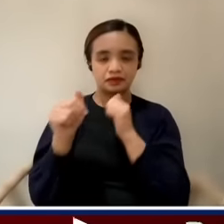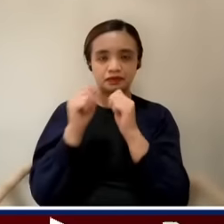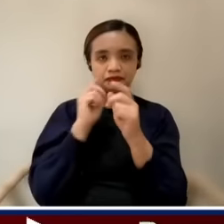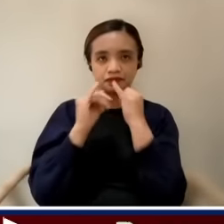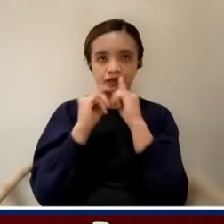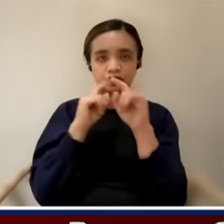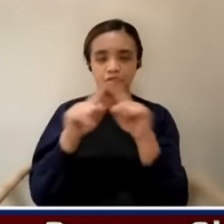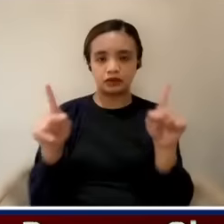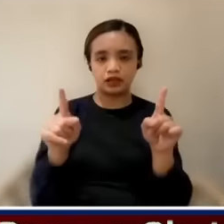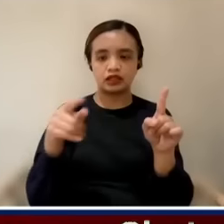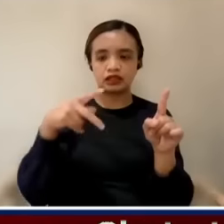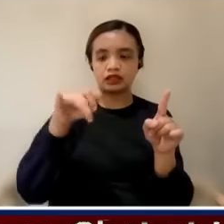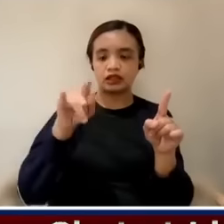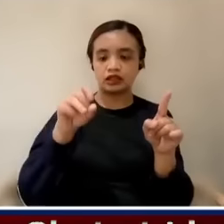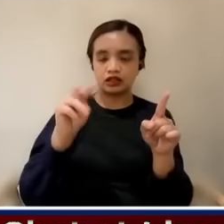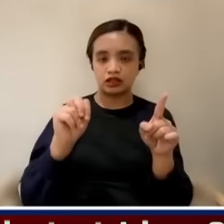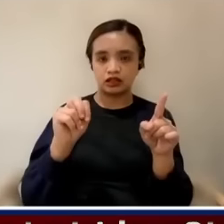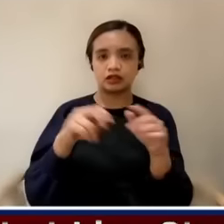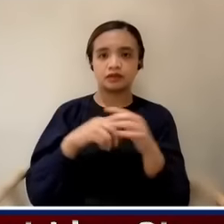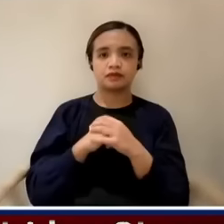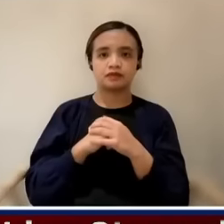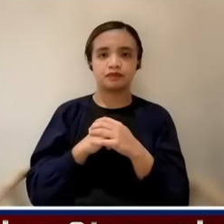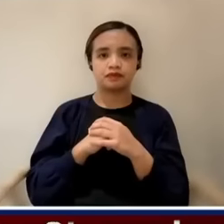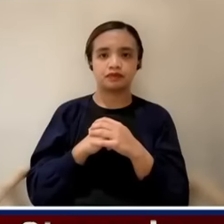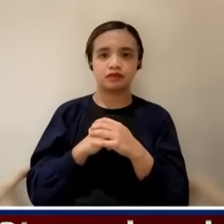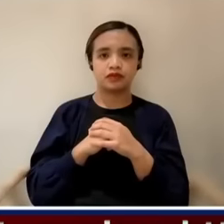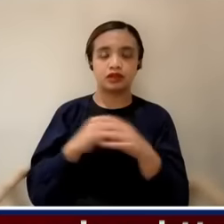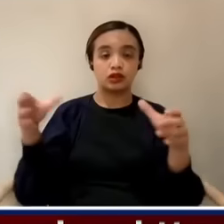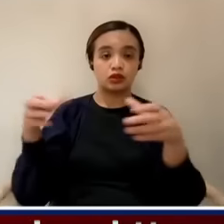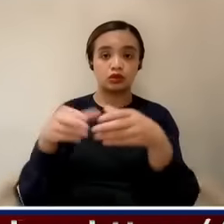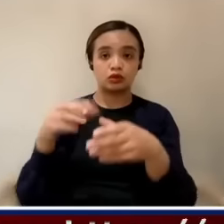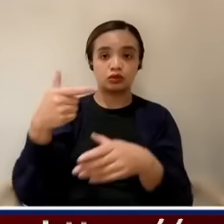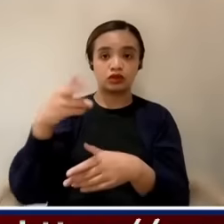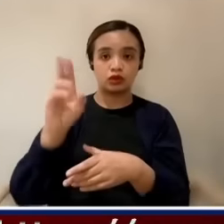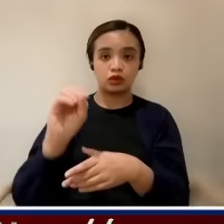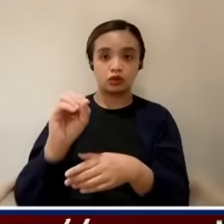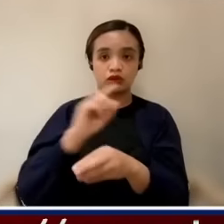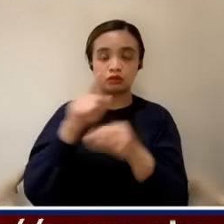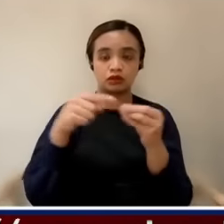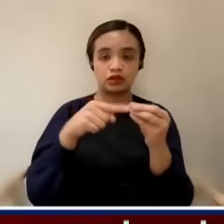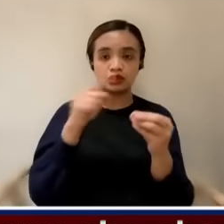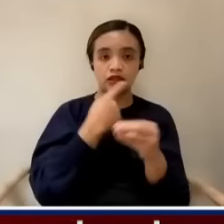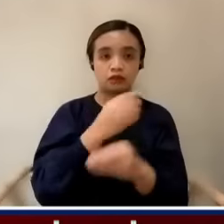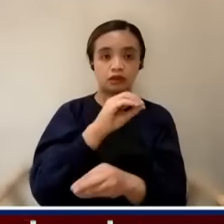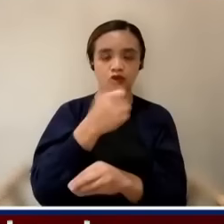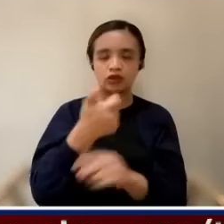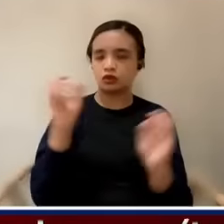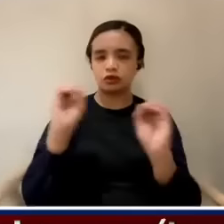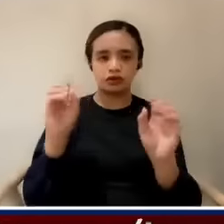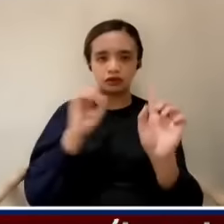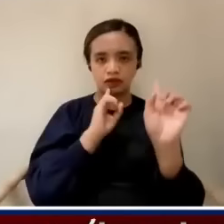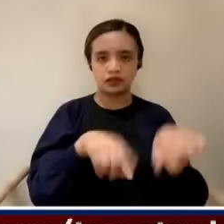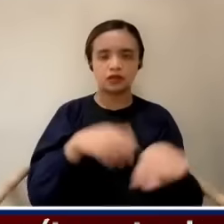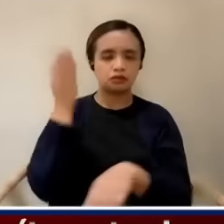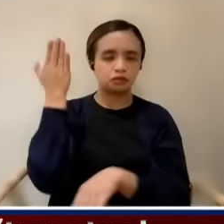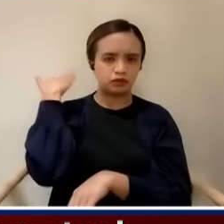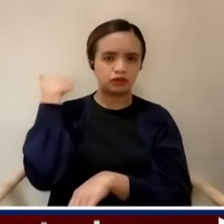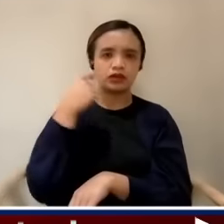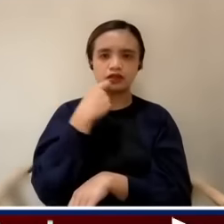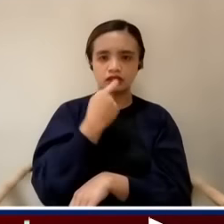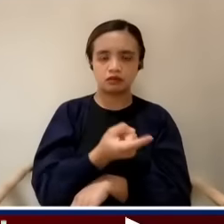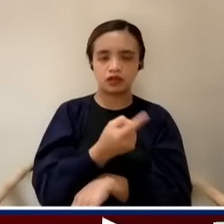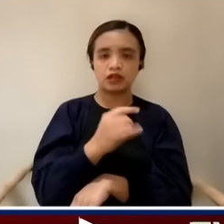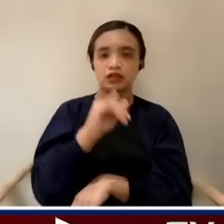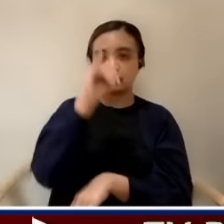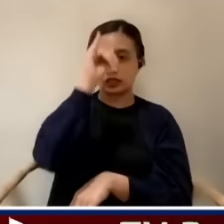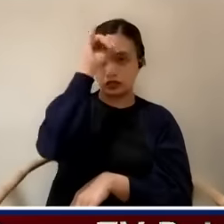sa co-warranto. Wala pang tugon ang kampo ni Go tungkol sa pahayag ng OSG. Dati na nitong iginiit na inosente ang